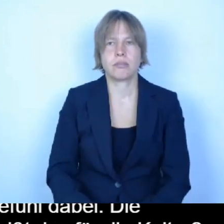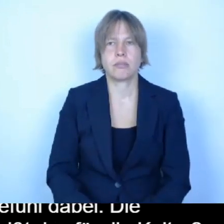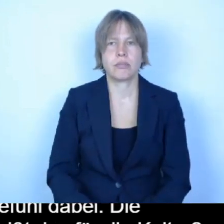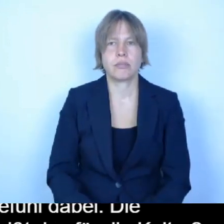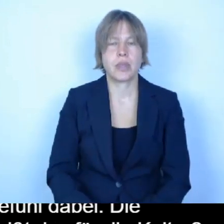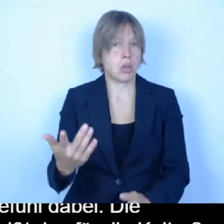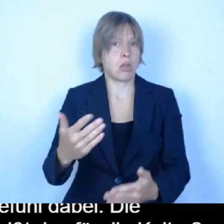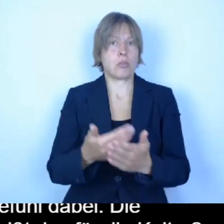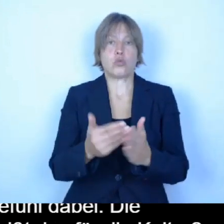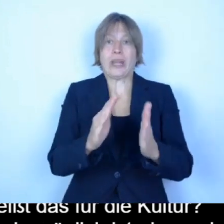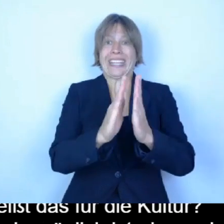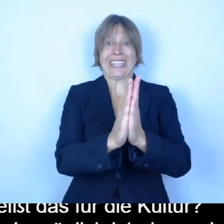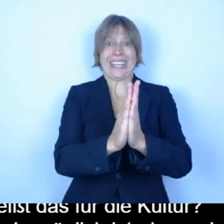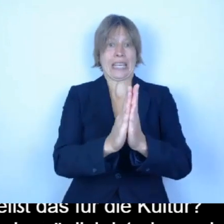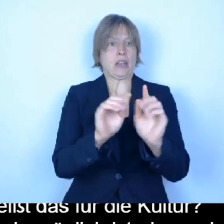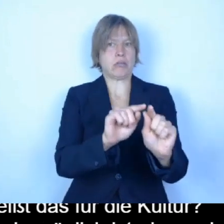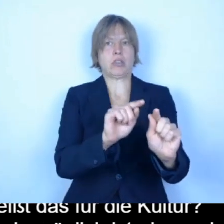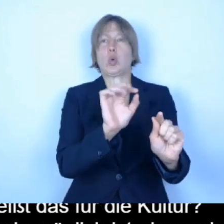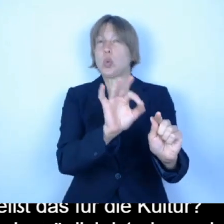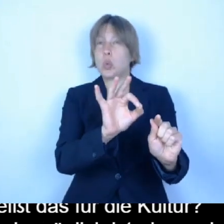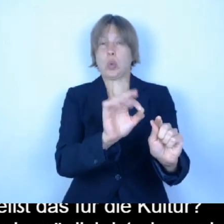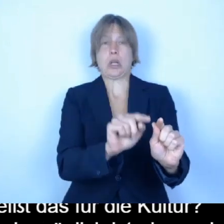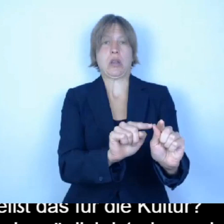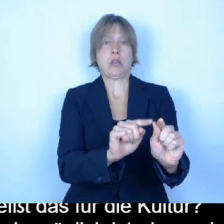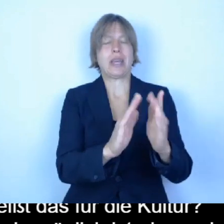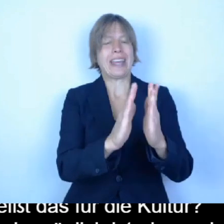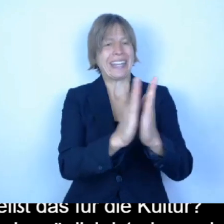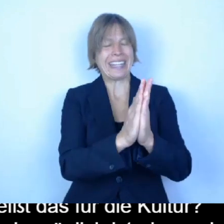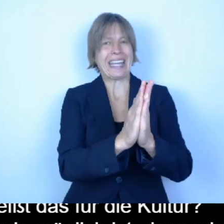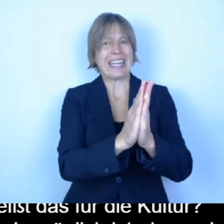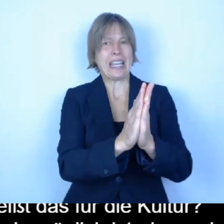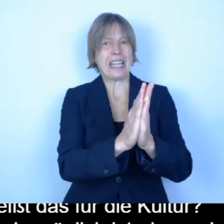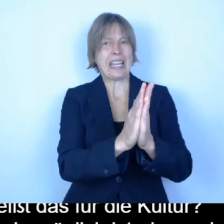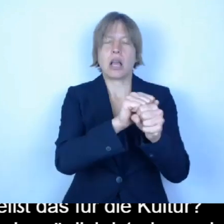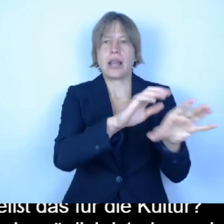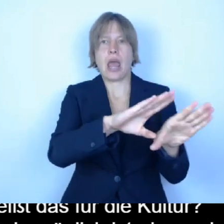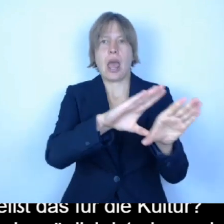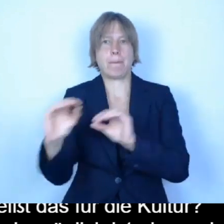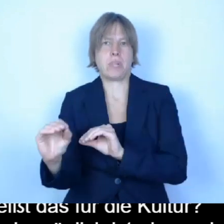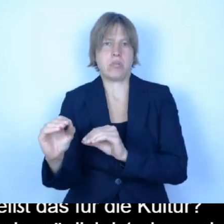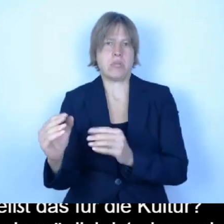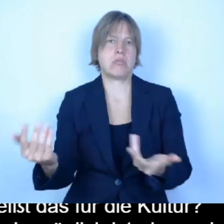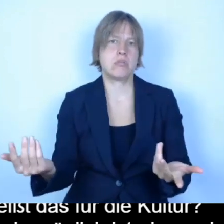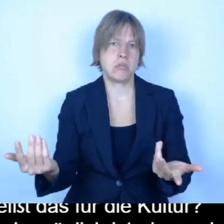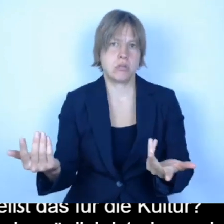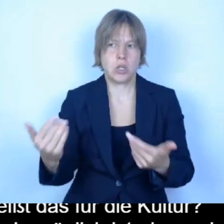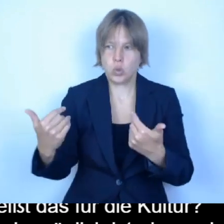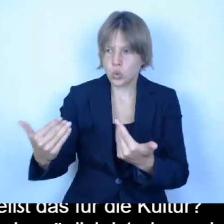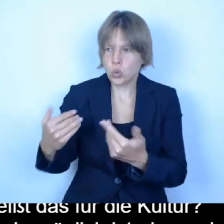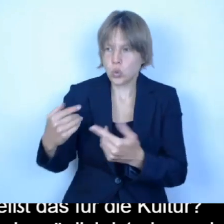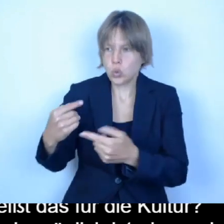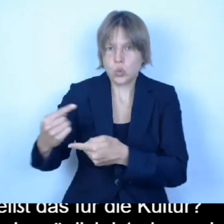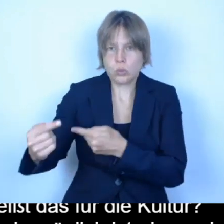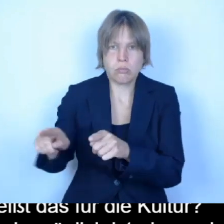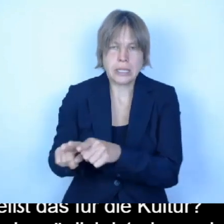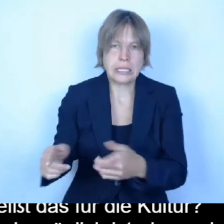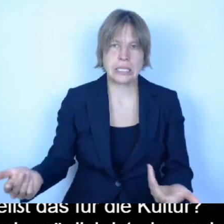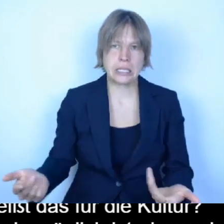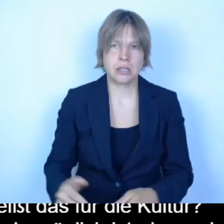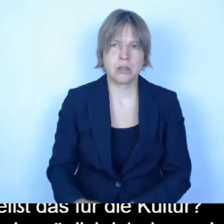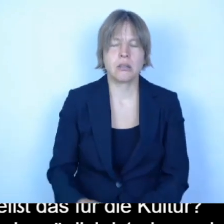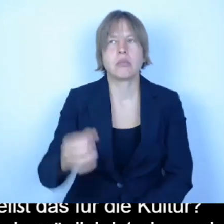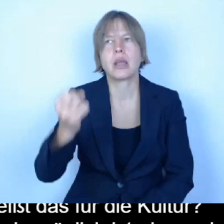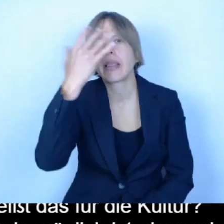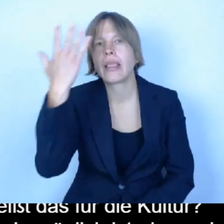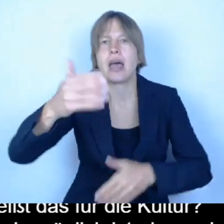mancher Demo, die stattfindet, wo auch immer mal relativ bewusst ja auch ein provokativer Ansatz dahinter sein mag, ist